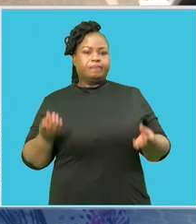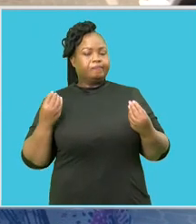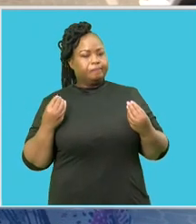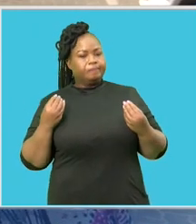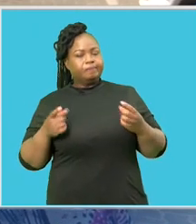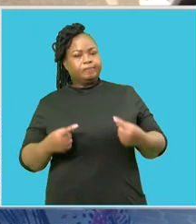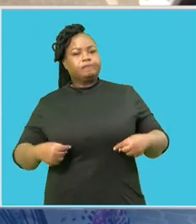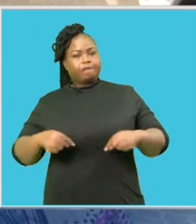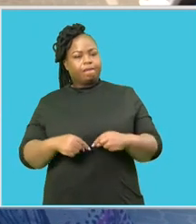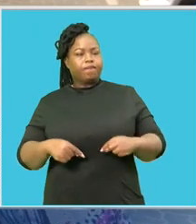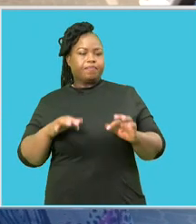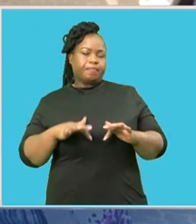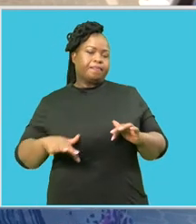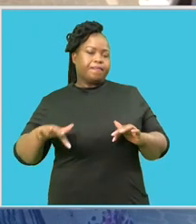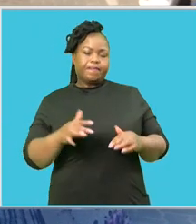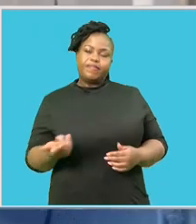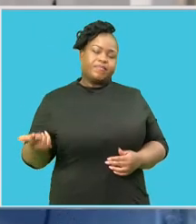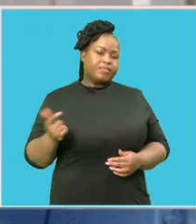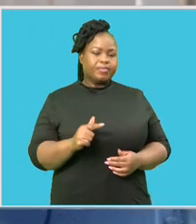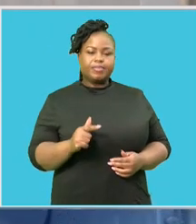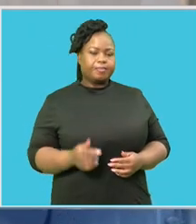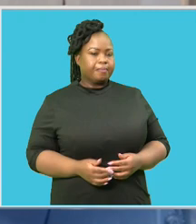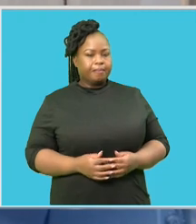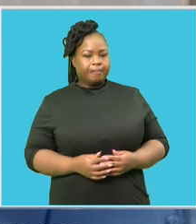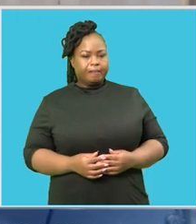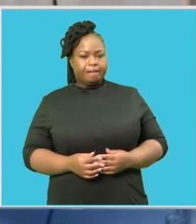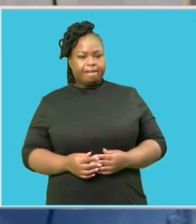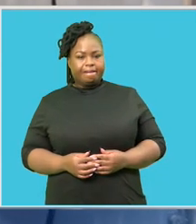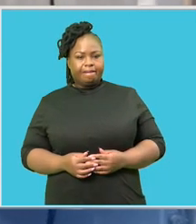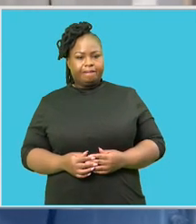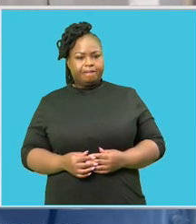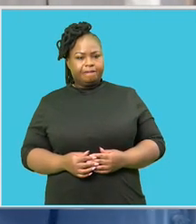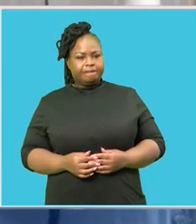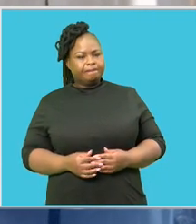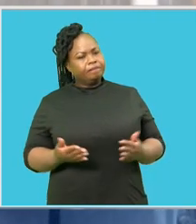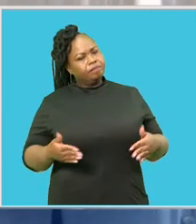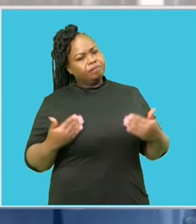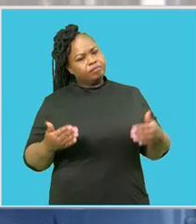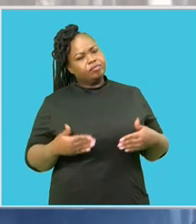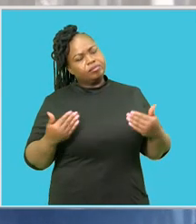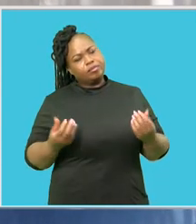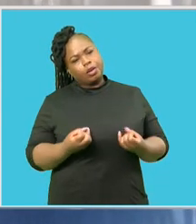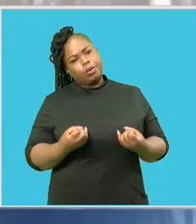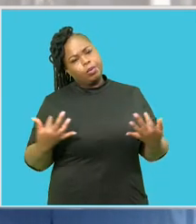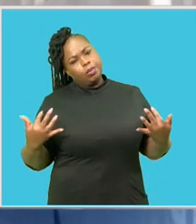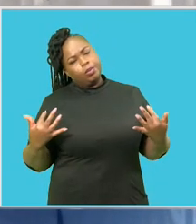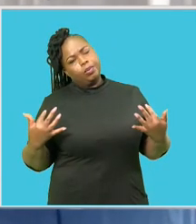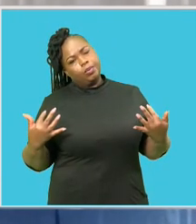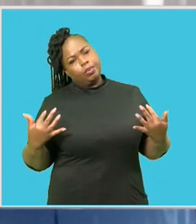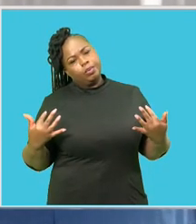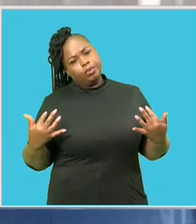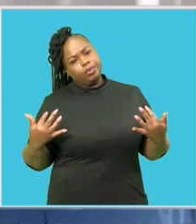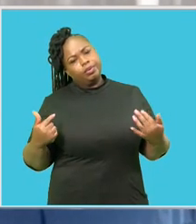zethu ezinhle sihleli kahle manje. Ngijabule kakhulu mama, ngijabule